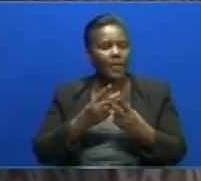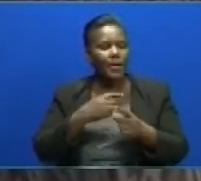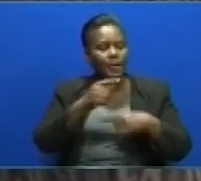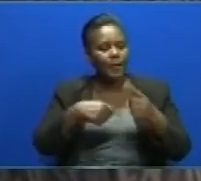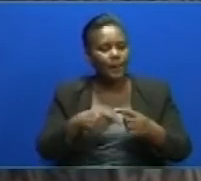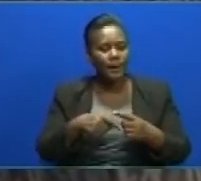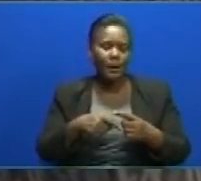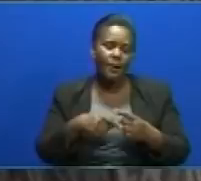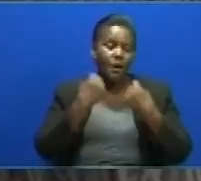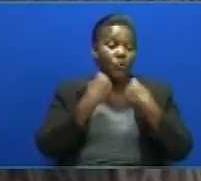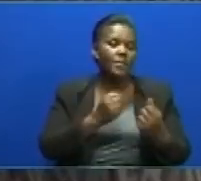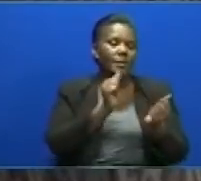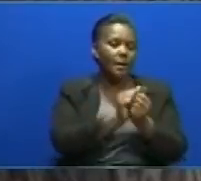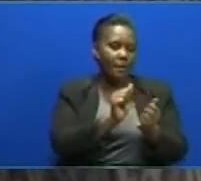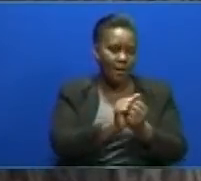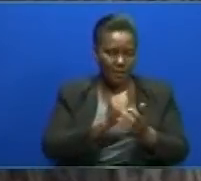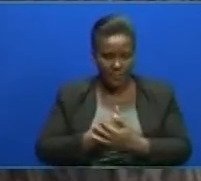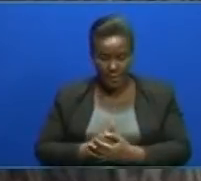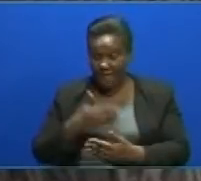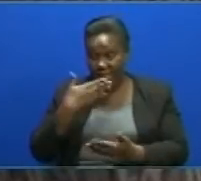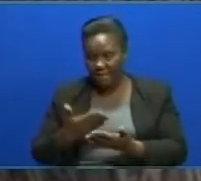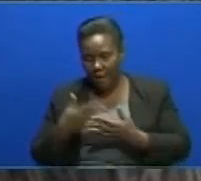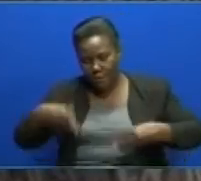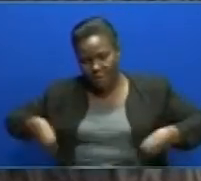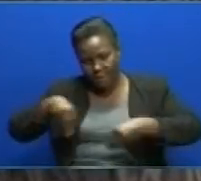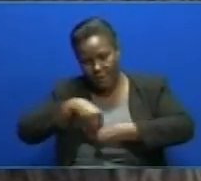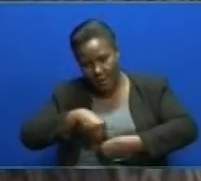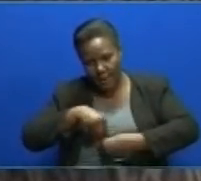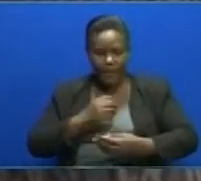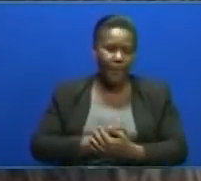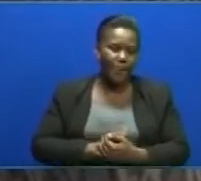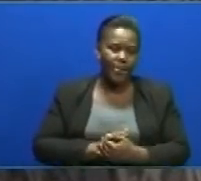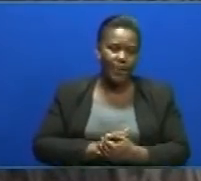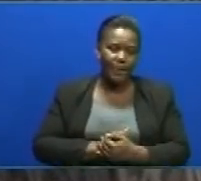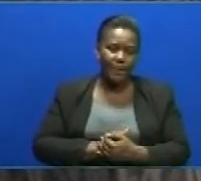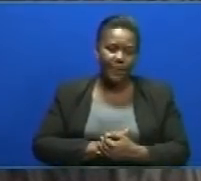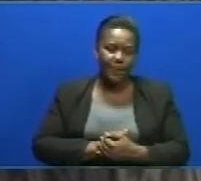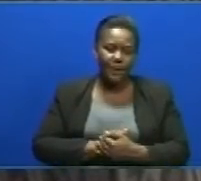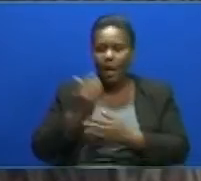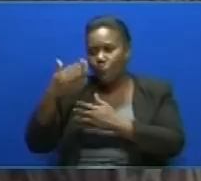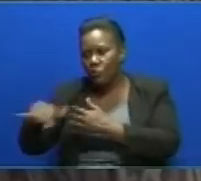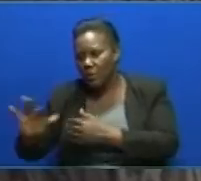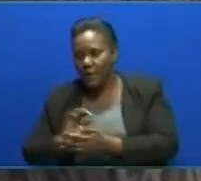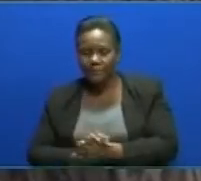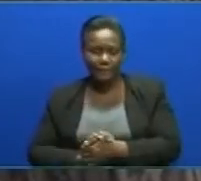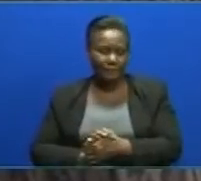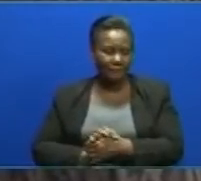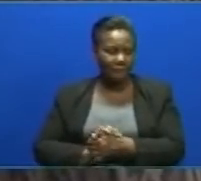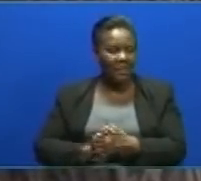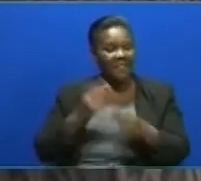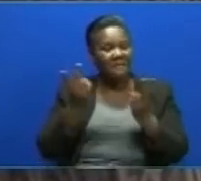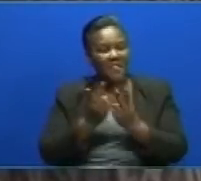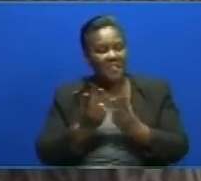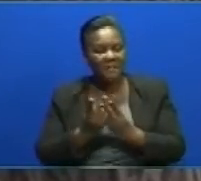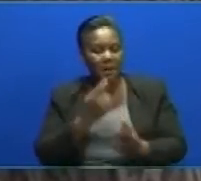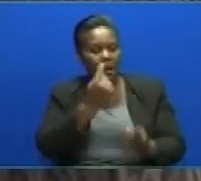ndogo, nenda kuchukua vitenge kitumbini, nafanya biashara huko, naendelea napika pombe zangu, naendelea nasomesha